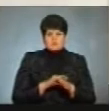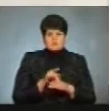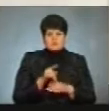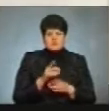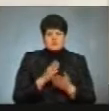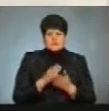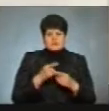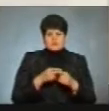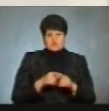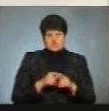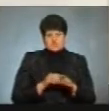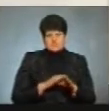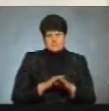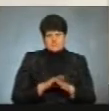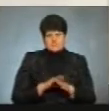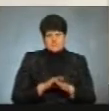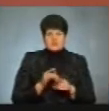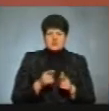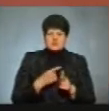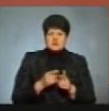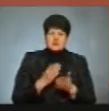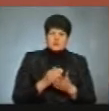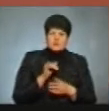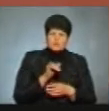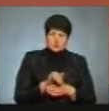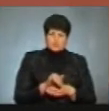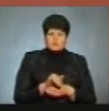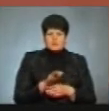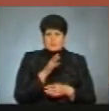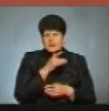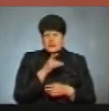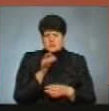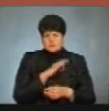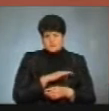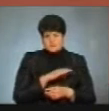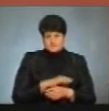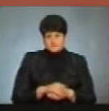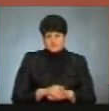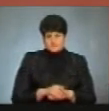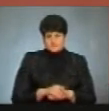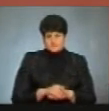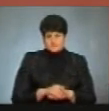воно рахується технічно ісправним. Чи є у нього крайній термін експлуатації?